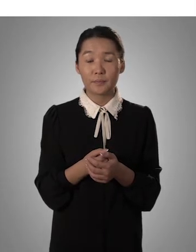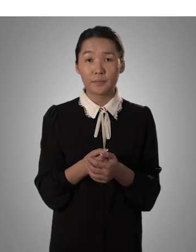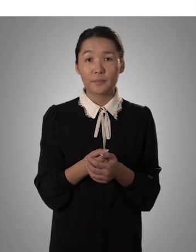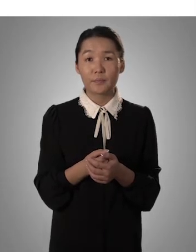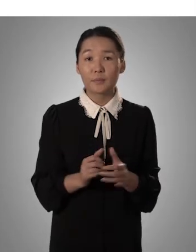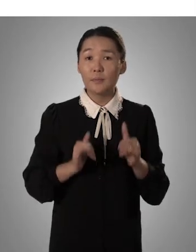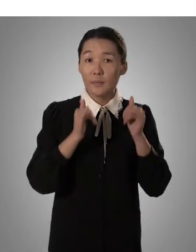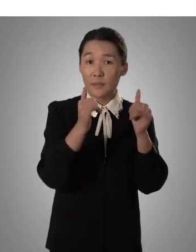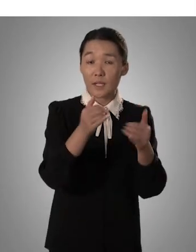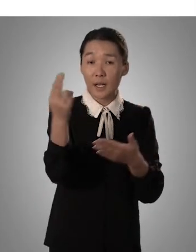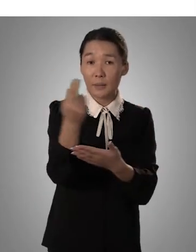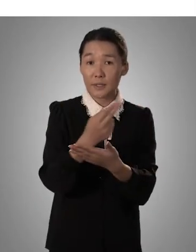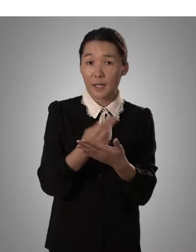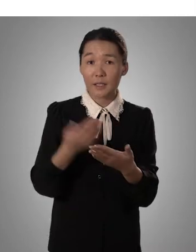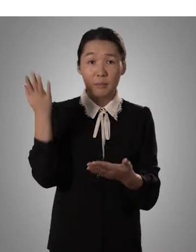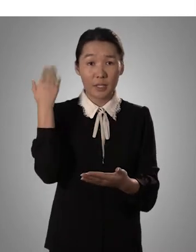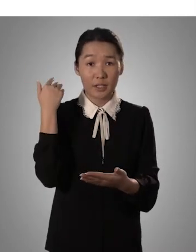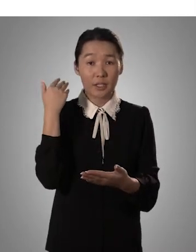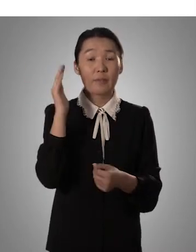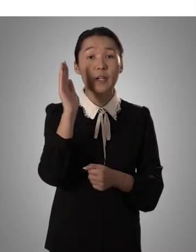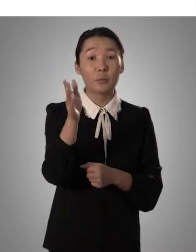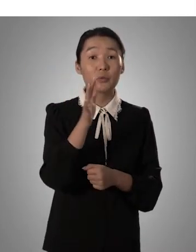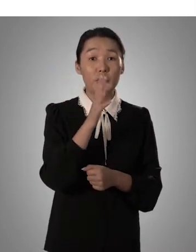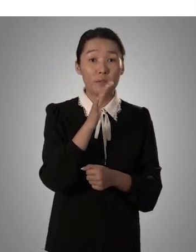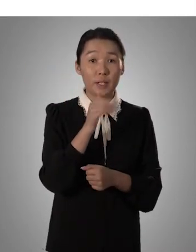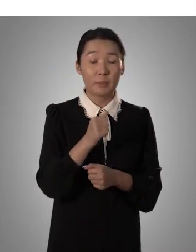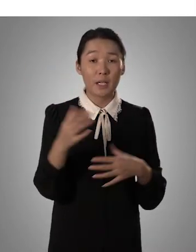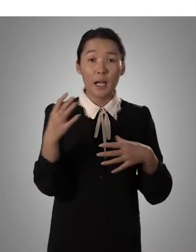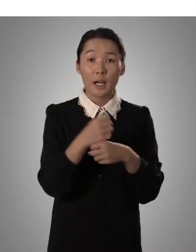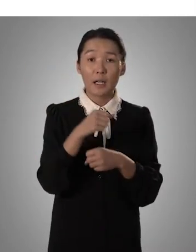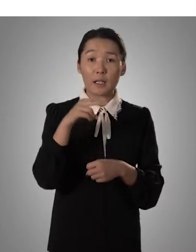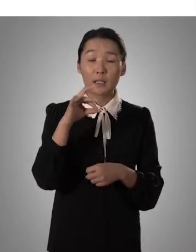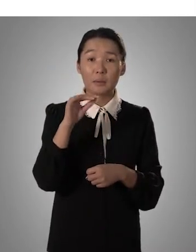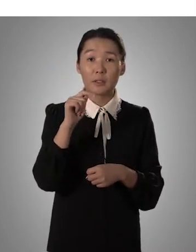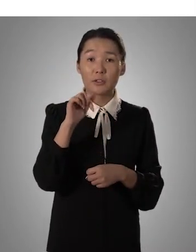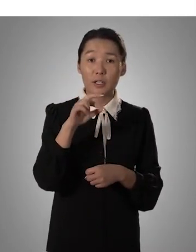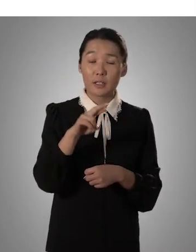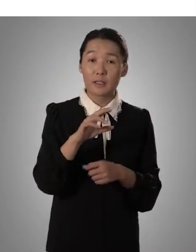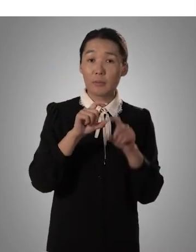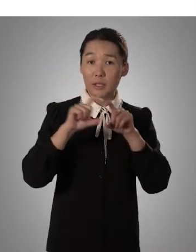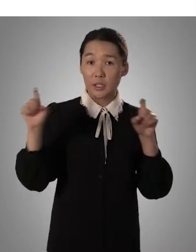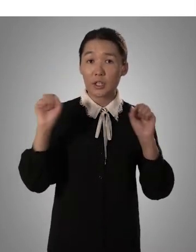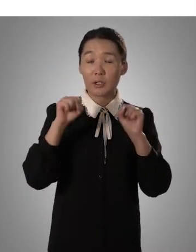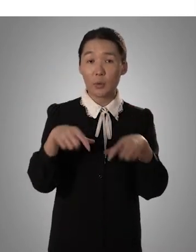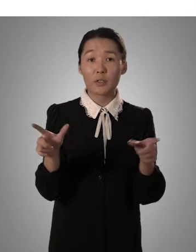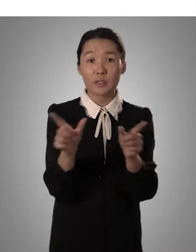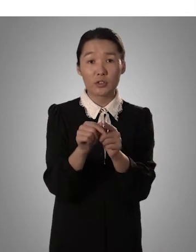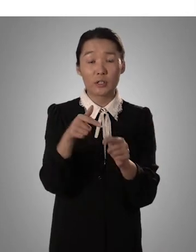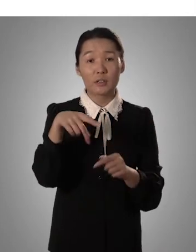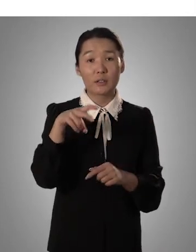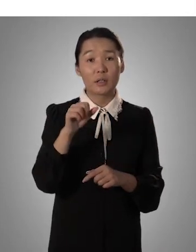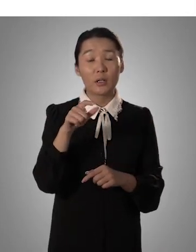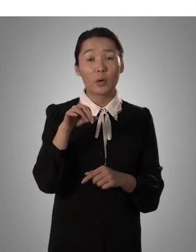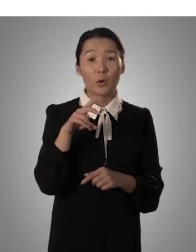для описания про свои будущего времени краткое причастие в предложении может сочетаться с глаголом